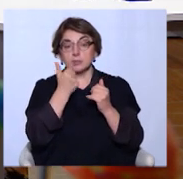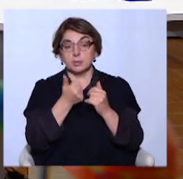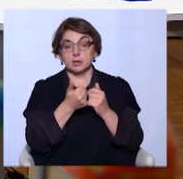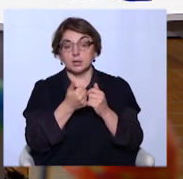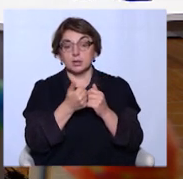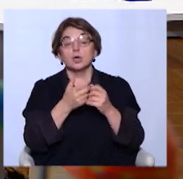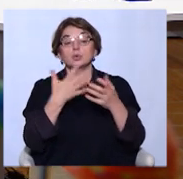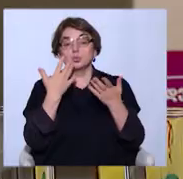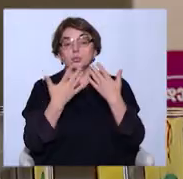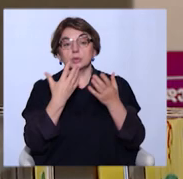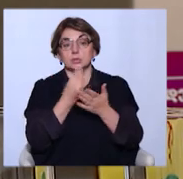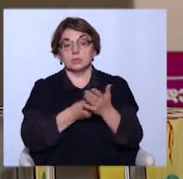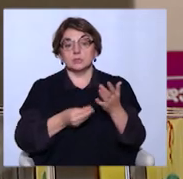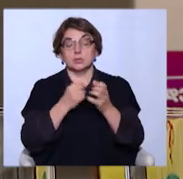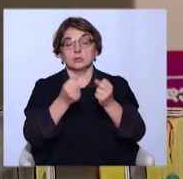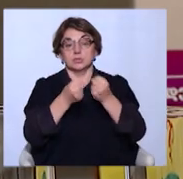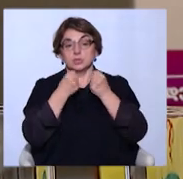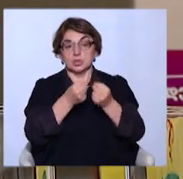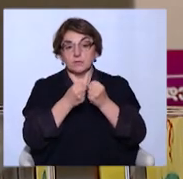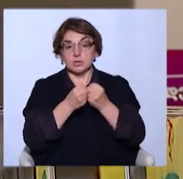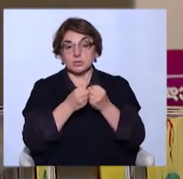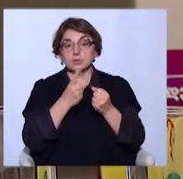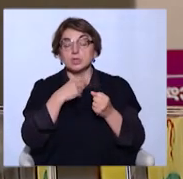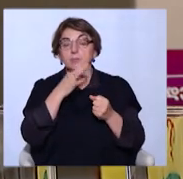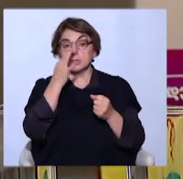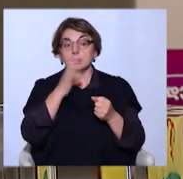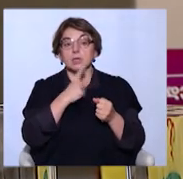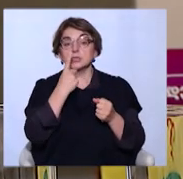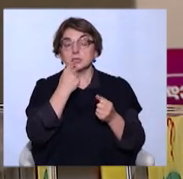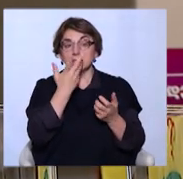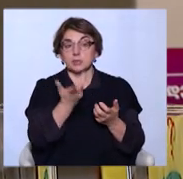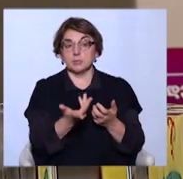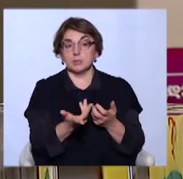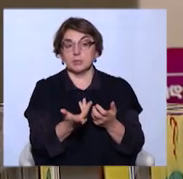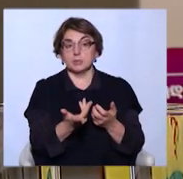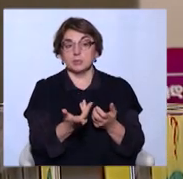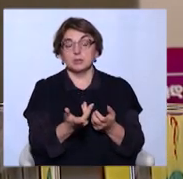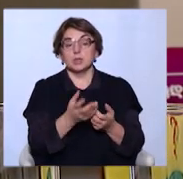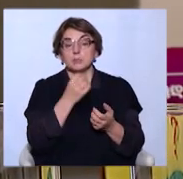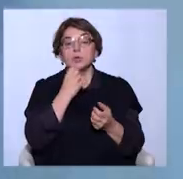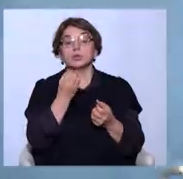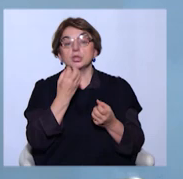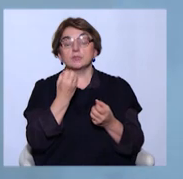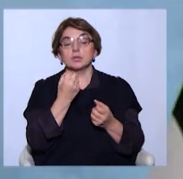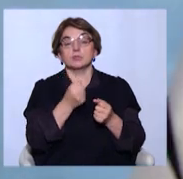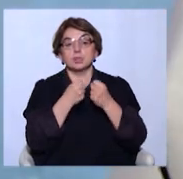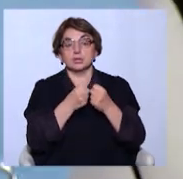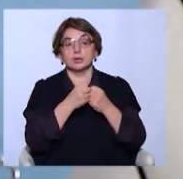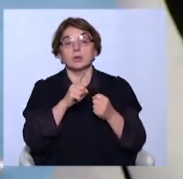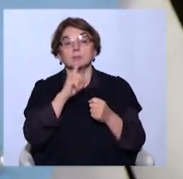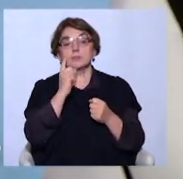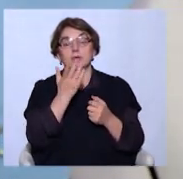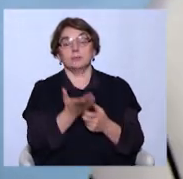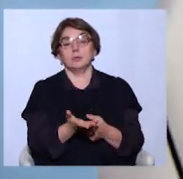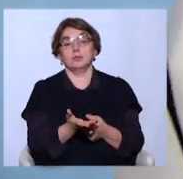შეფერილობის. ხა თუ ავანჯღებთ, მან ისე უნდა მიიღოს ჯერ წითელი. აი, შეხედეთ. ხოლო კიდევ შემდეგი შენჯღრევით